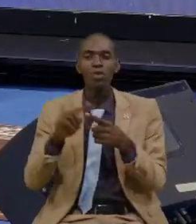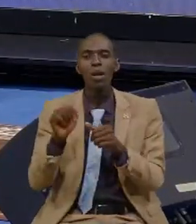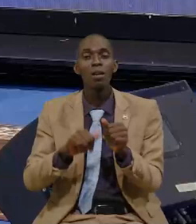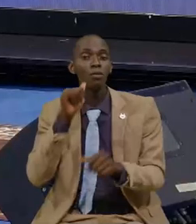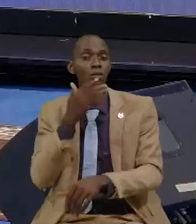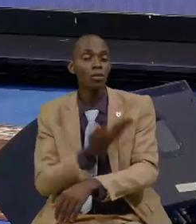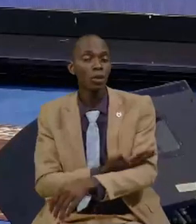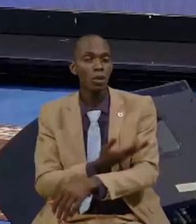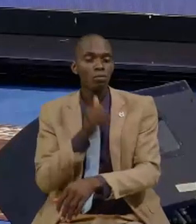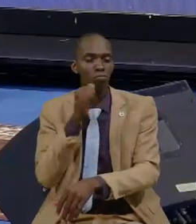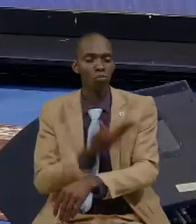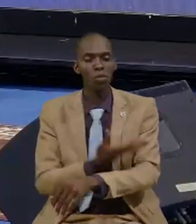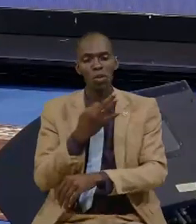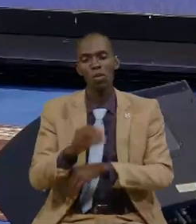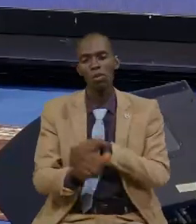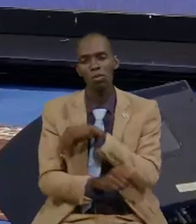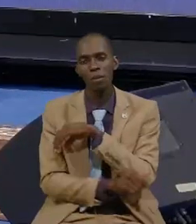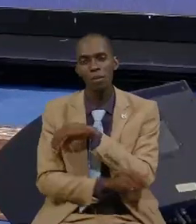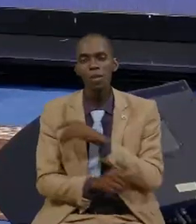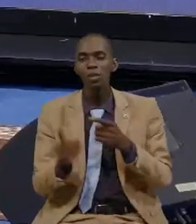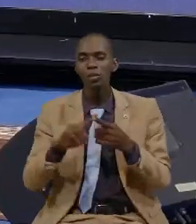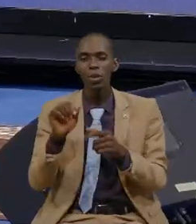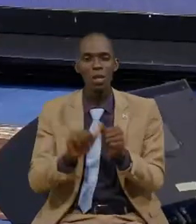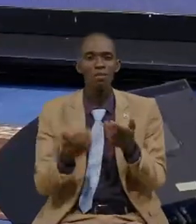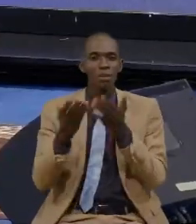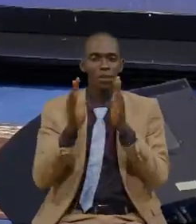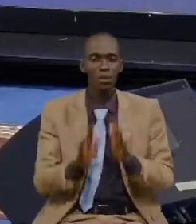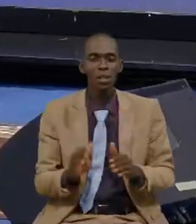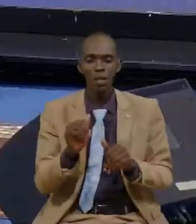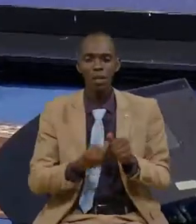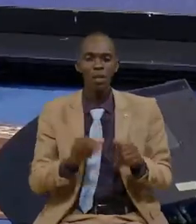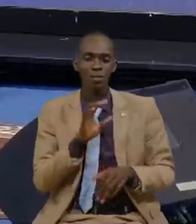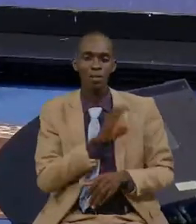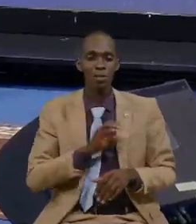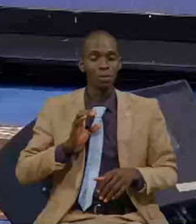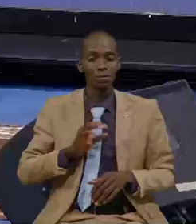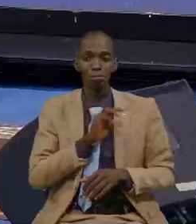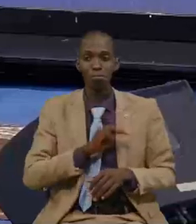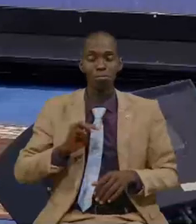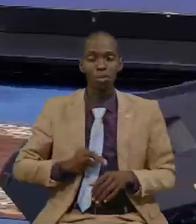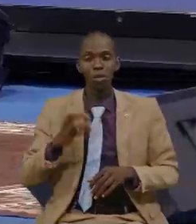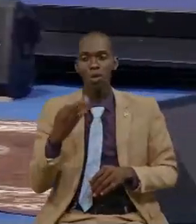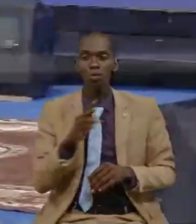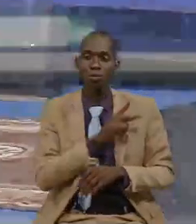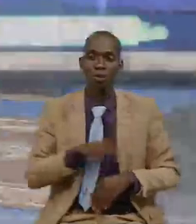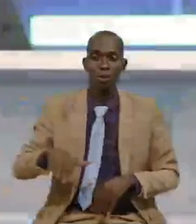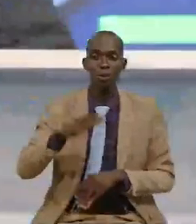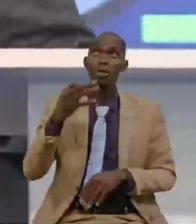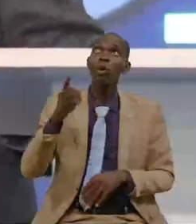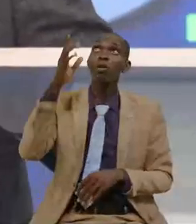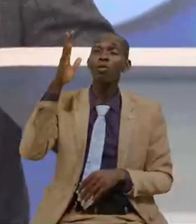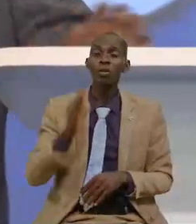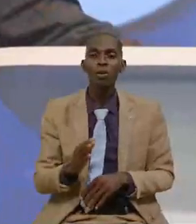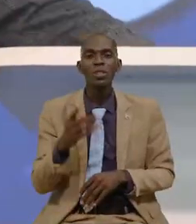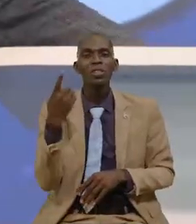fille, la fille d'Abraham, pour tout sujet, tout citoyen du royaume de Dieu. Les